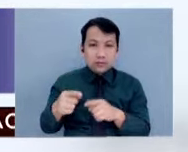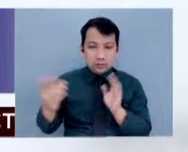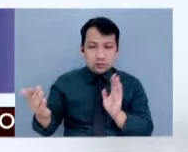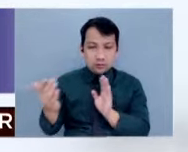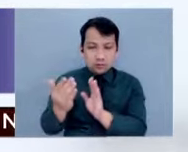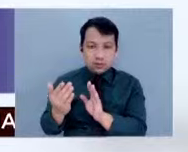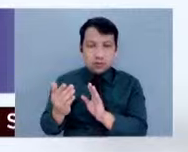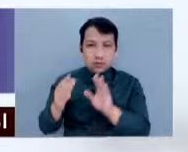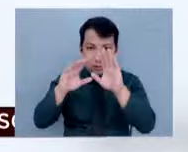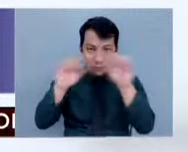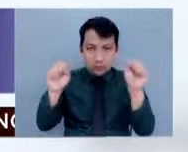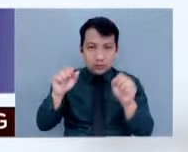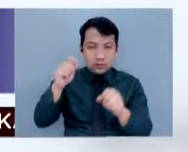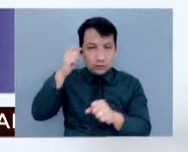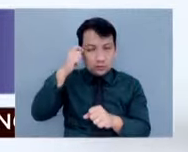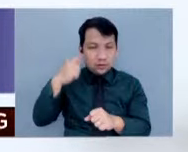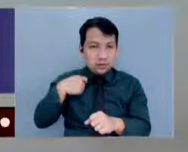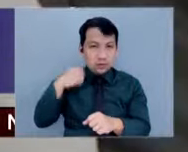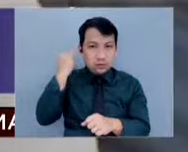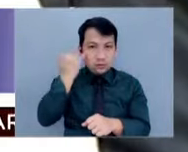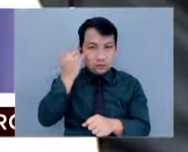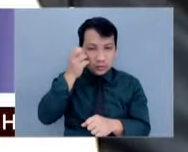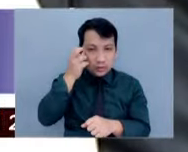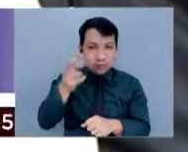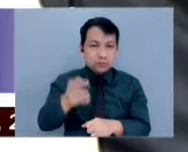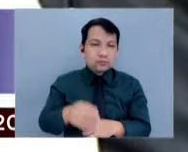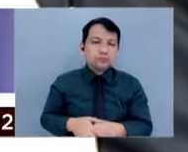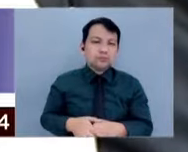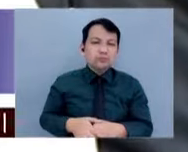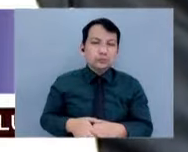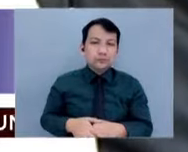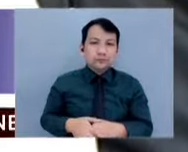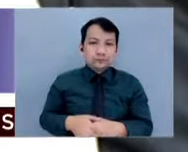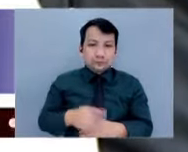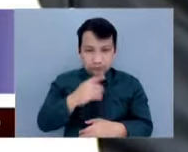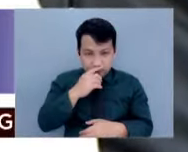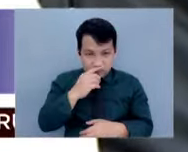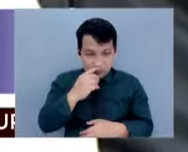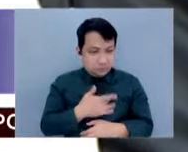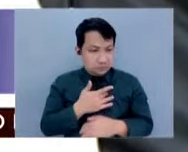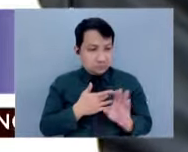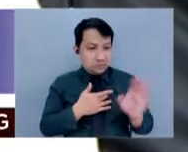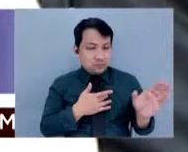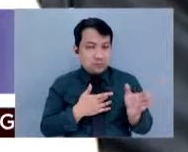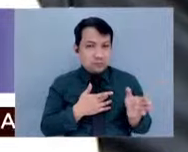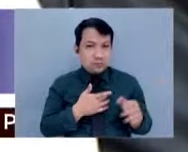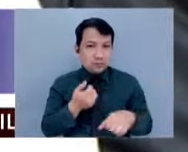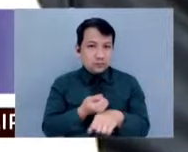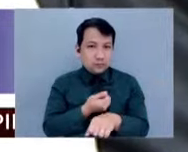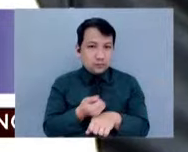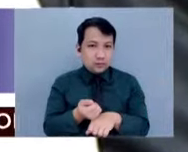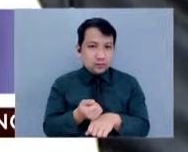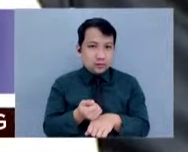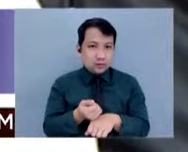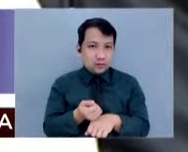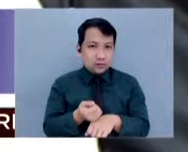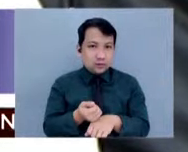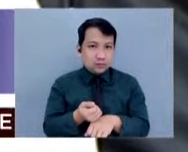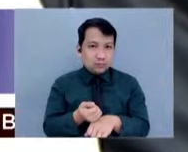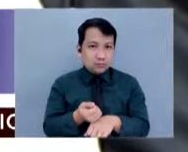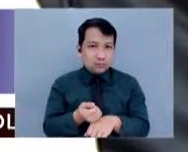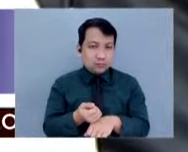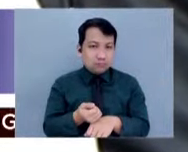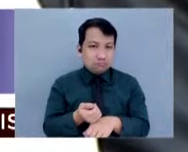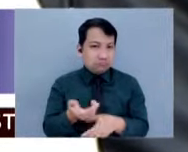Timor-Leste President Jose Ramos Horta. Nararamdaman namin na talagang pinapahirapan kami. So,